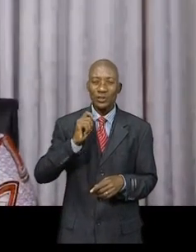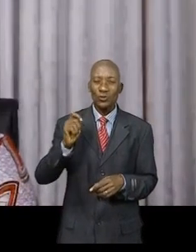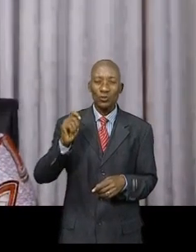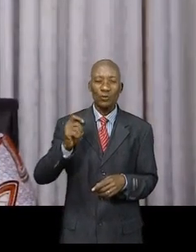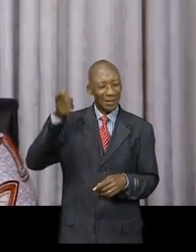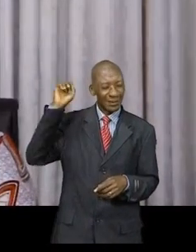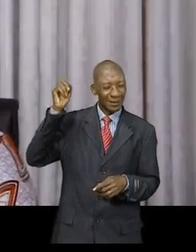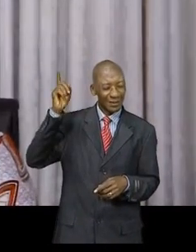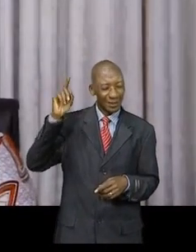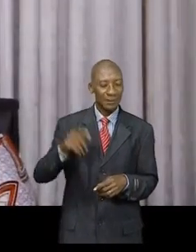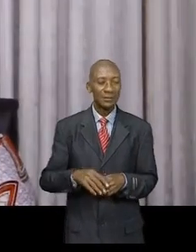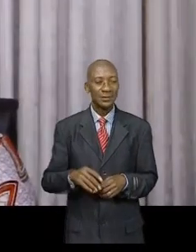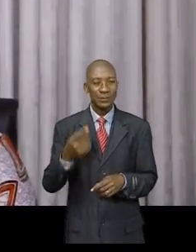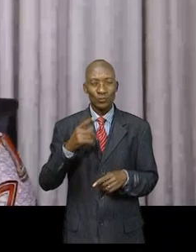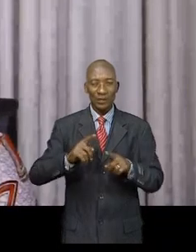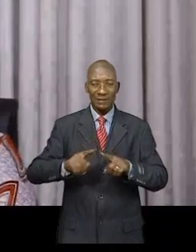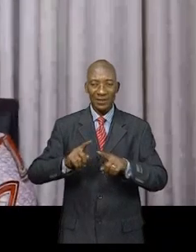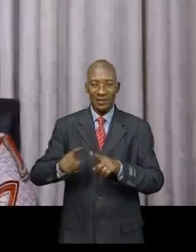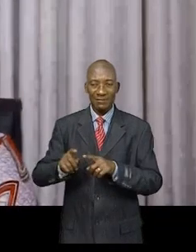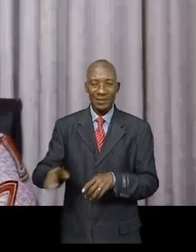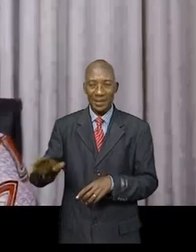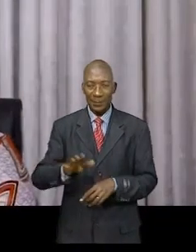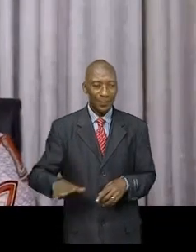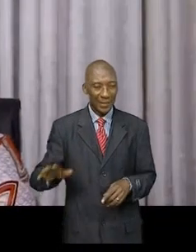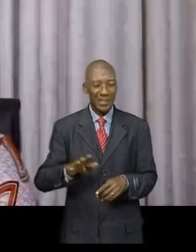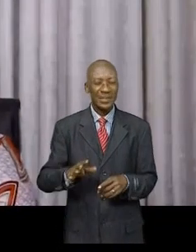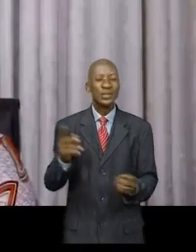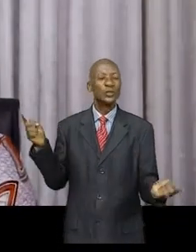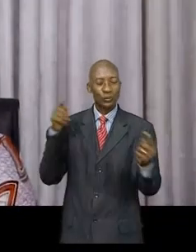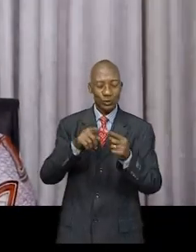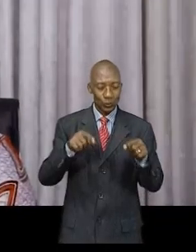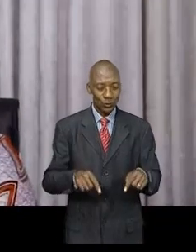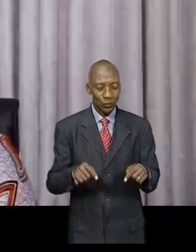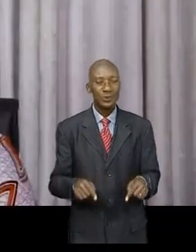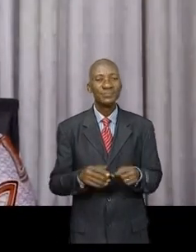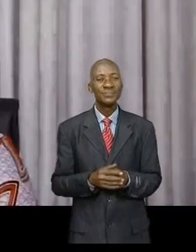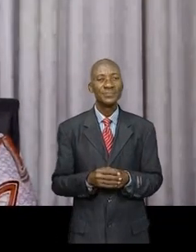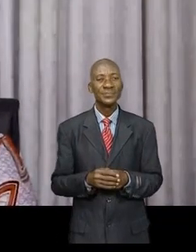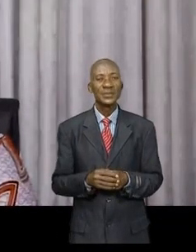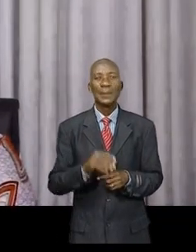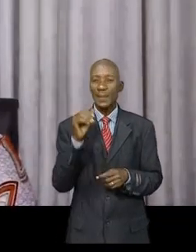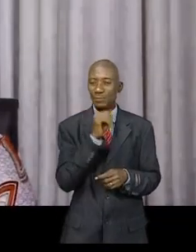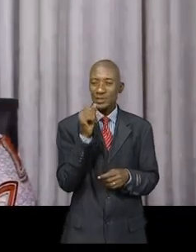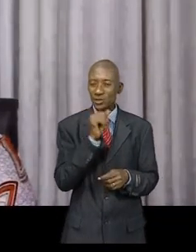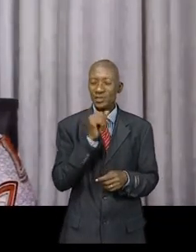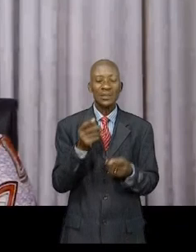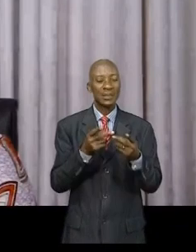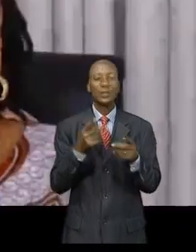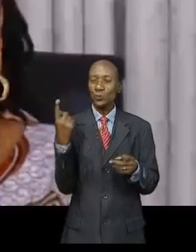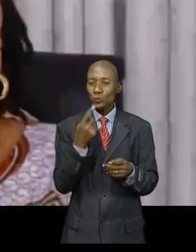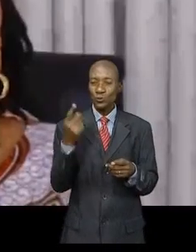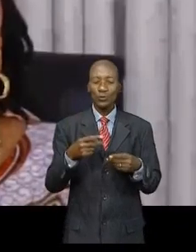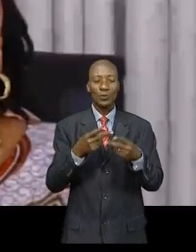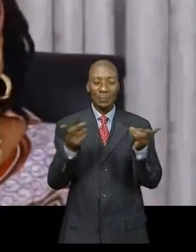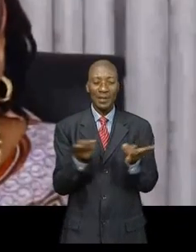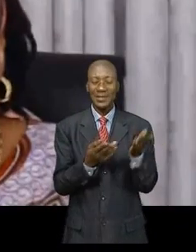décolonisation, des différentes républiques et régimes jusqu'à aujourd'hui, la musique a toujours réconcilié les peuples.